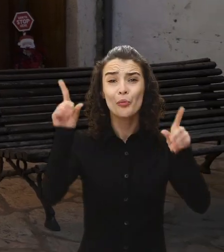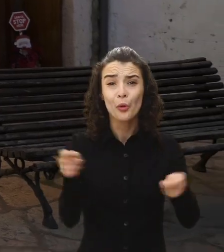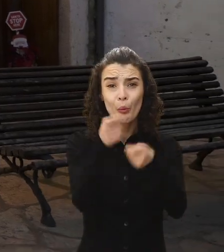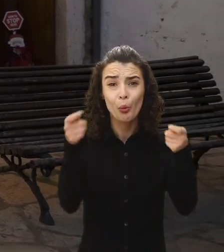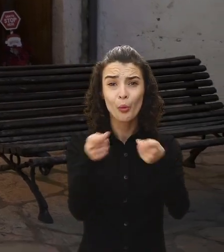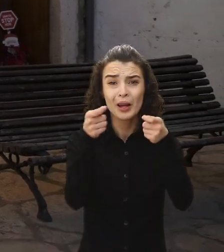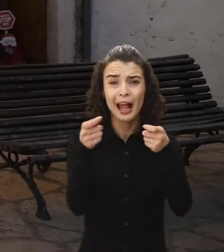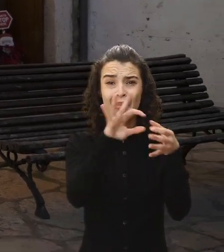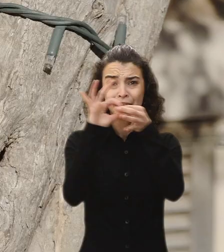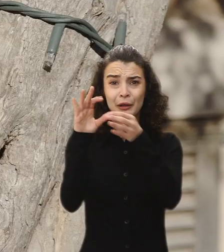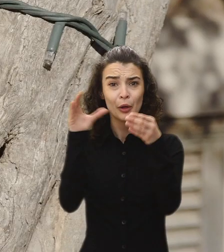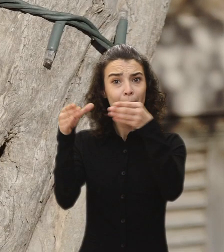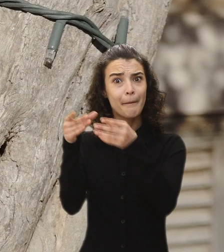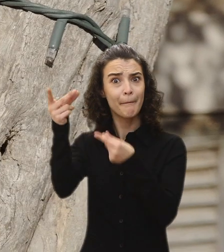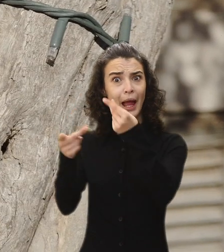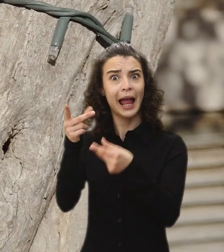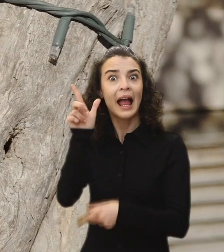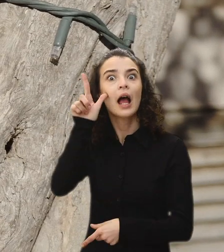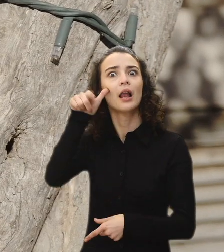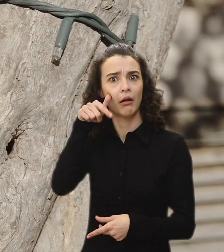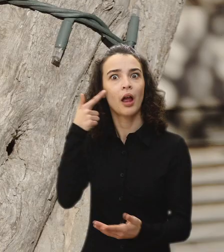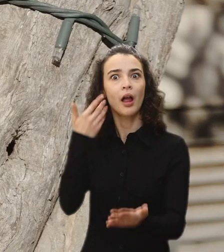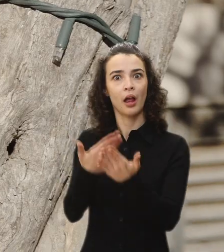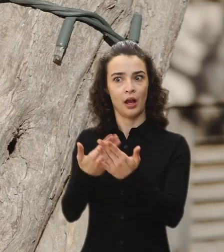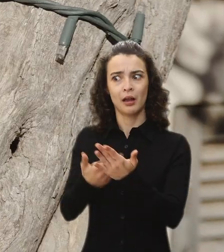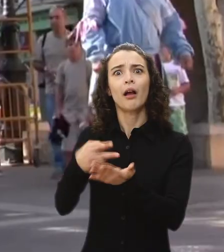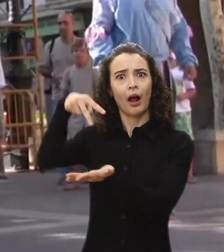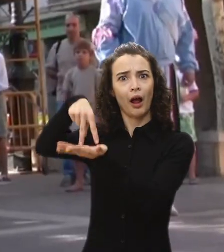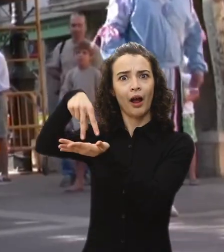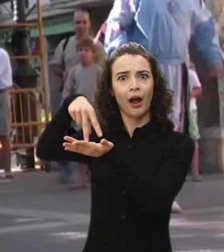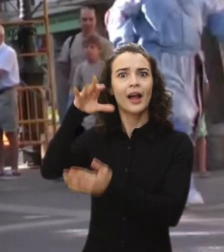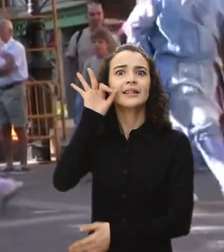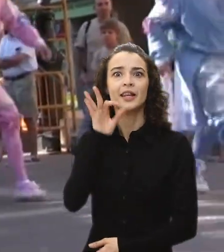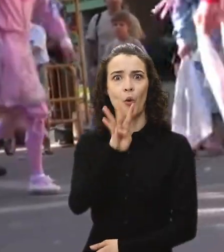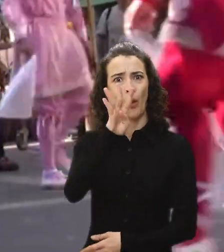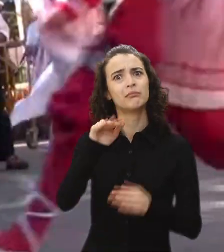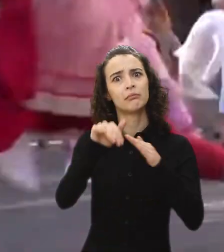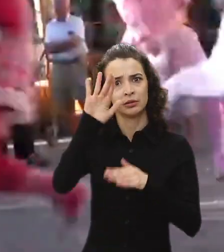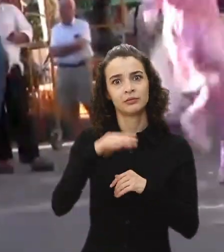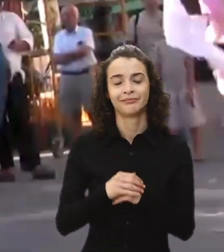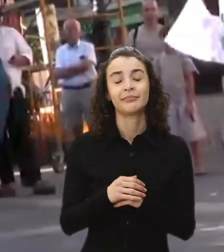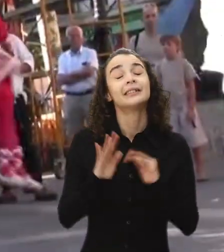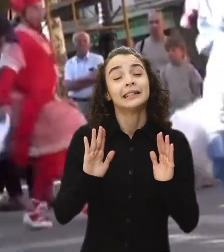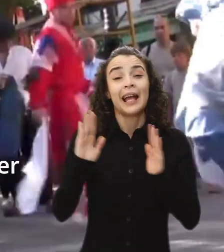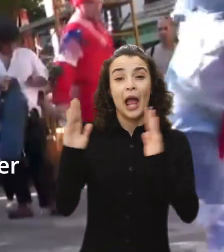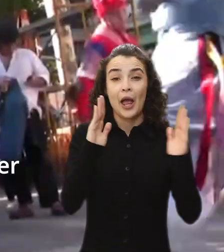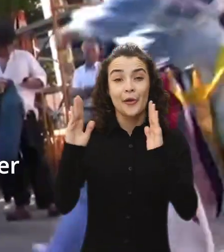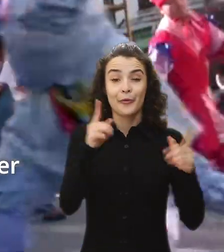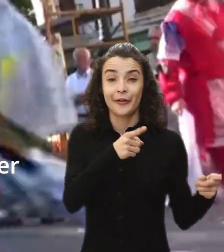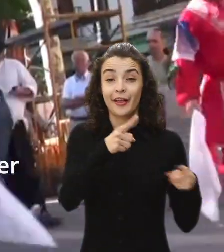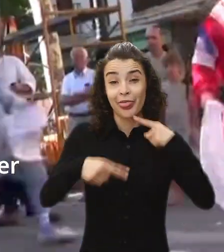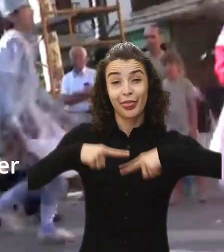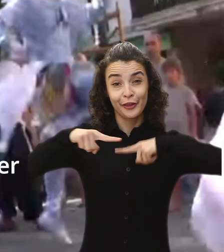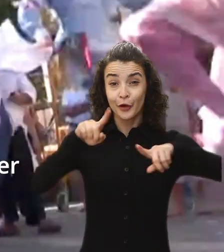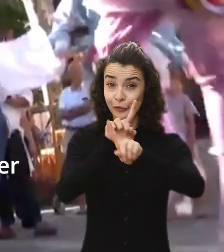La documentació publicada sobre els cossiers de l'Aró acredita la seva presència al poble des de fa almenys 4 segles. Prohibits durant